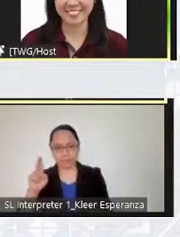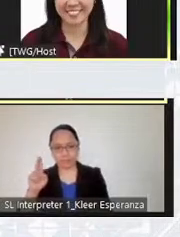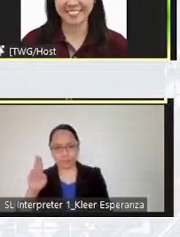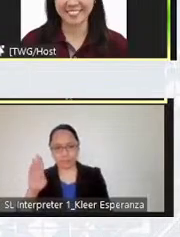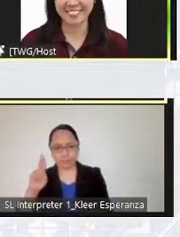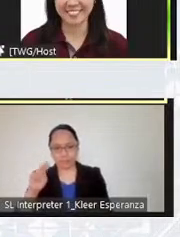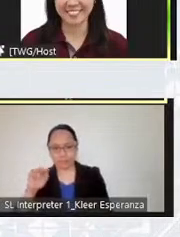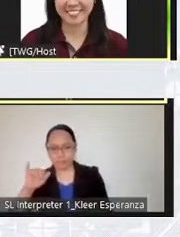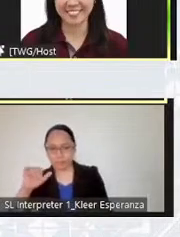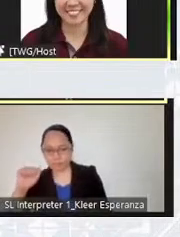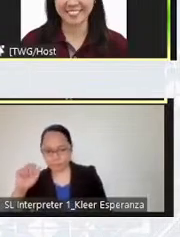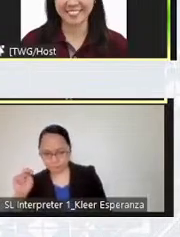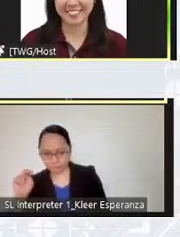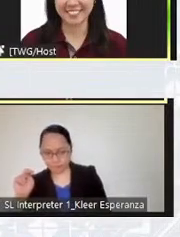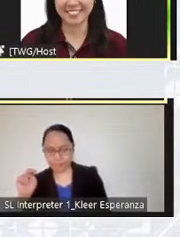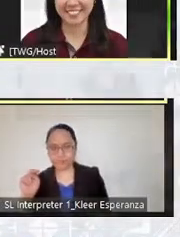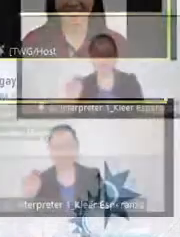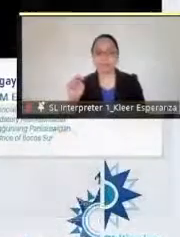agiyaman